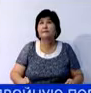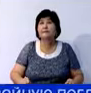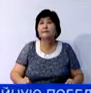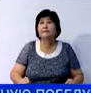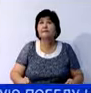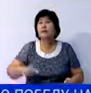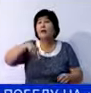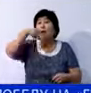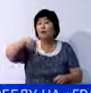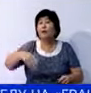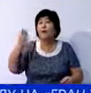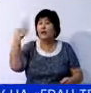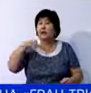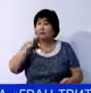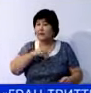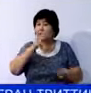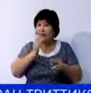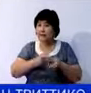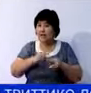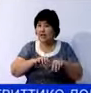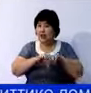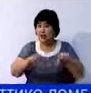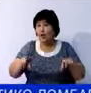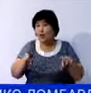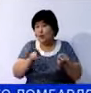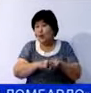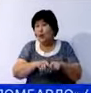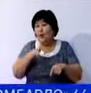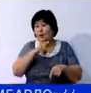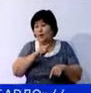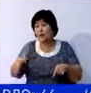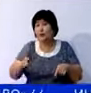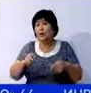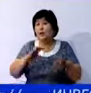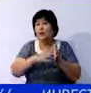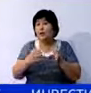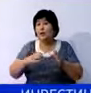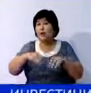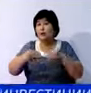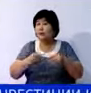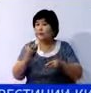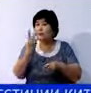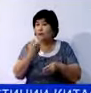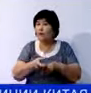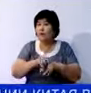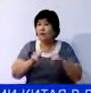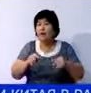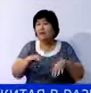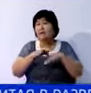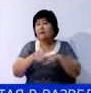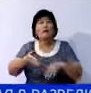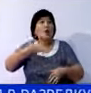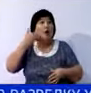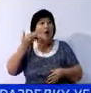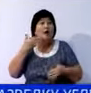При бурении раньше мы использовали металлические трубы, но срок использования стеклопластиковых вдвое выше, и при транспортировке намного легче.